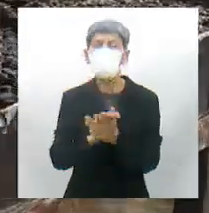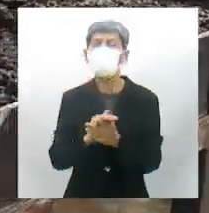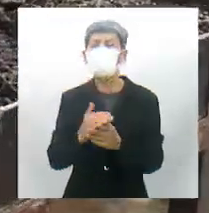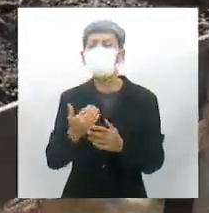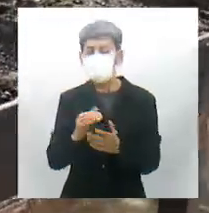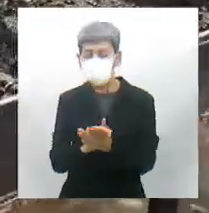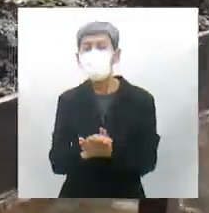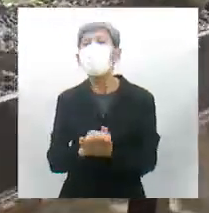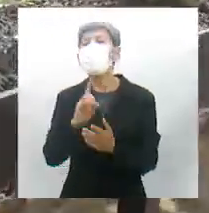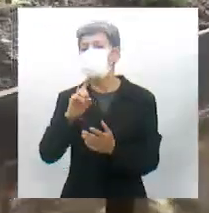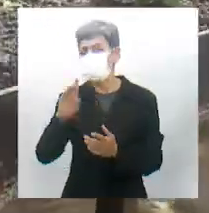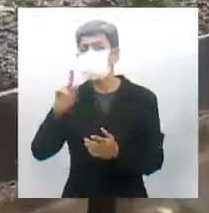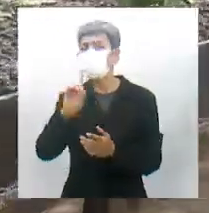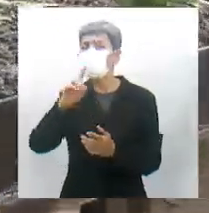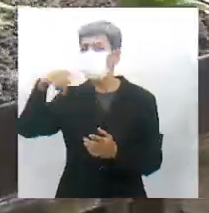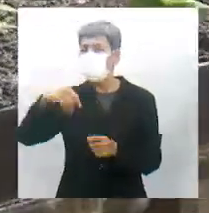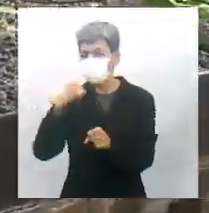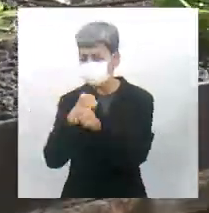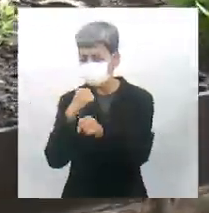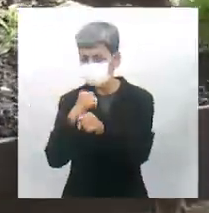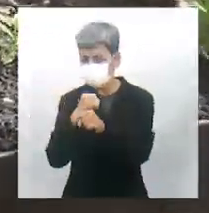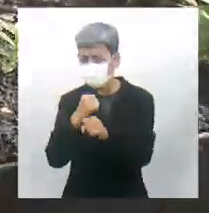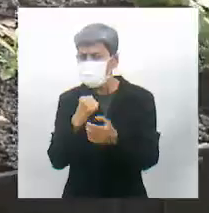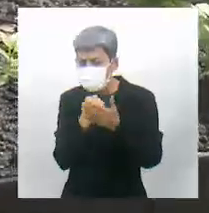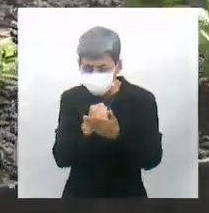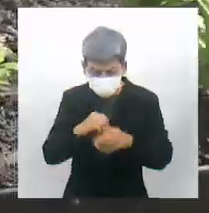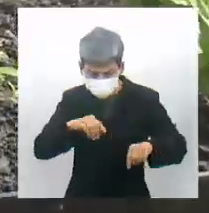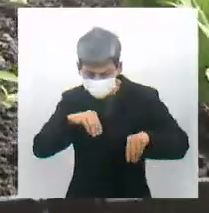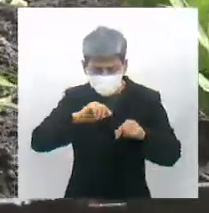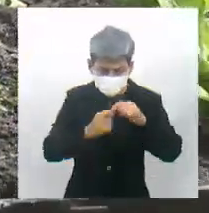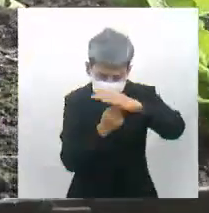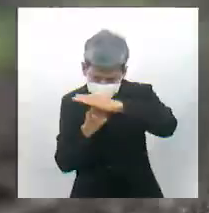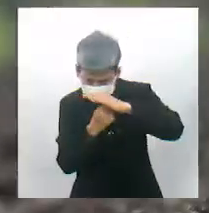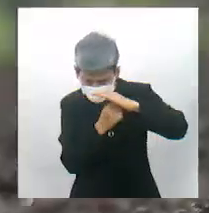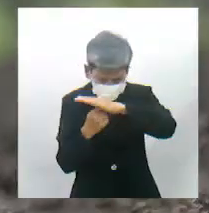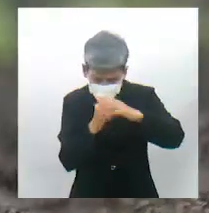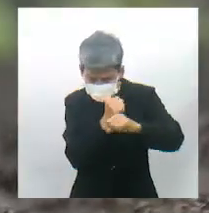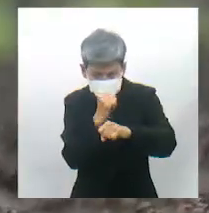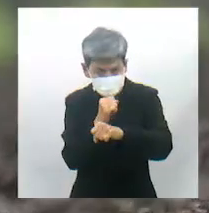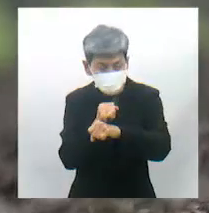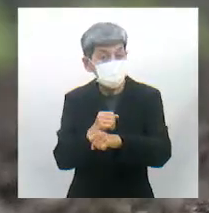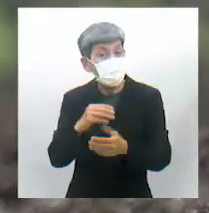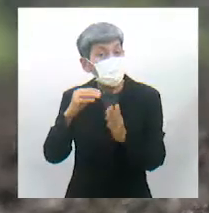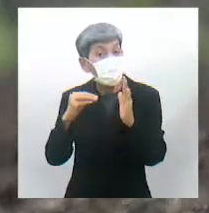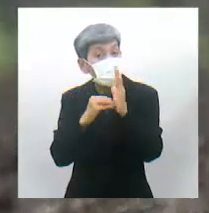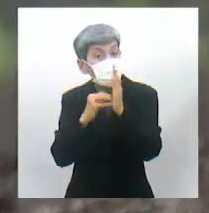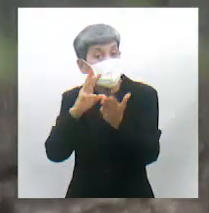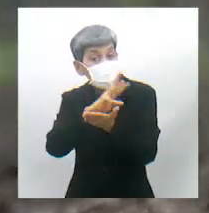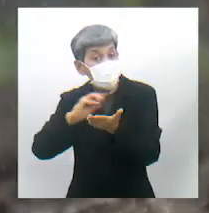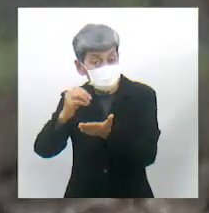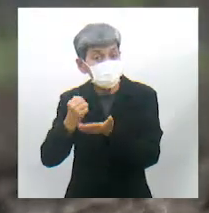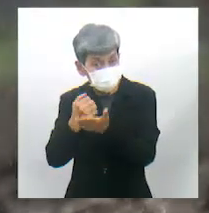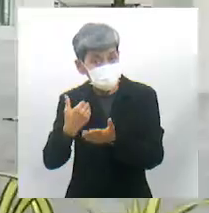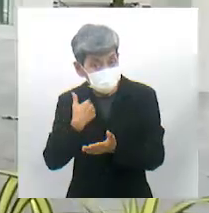าครับ อ๋อดีป้า ครับเขามาเขามาช่วยติดตั้งครับ ครับแล้วนอกเหนือจากมากรุงเทพนี่มีที่ไหนให้การสนับส